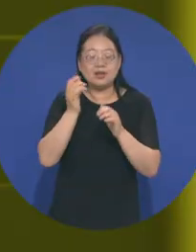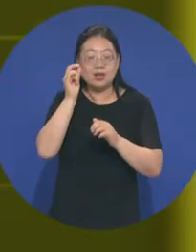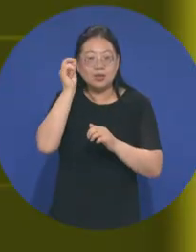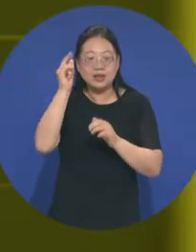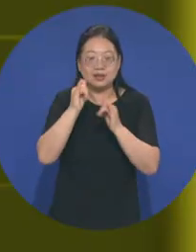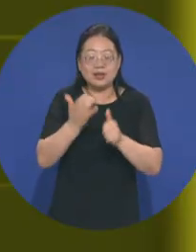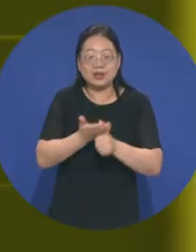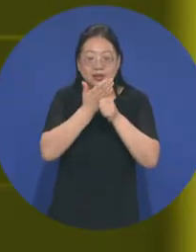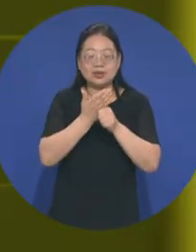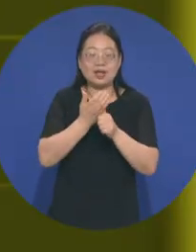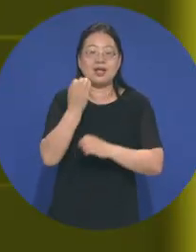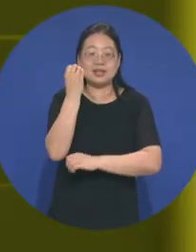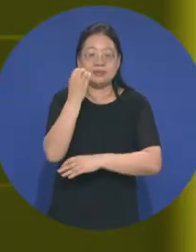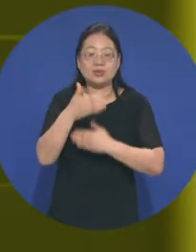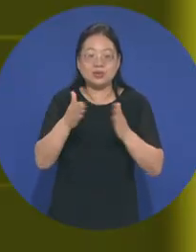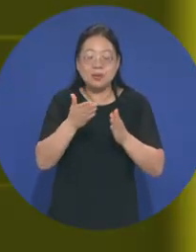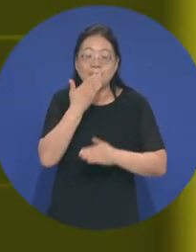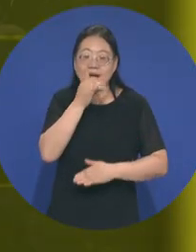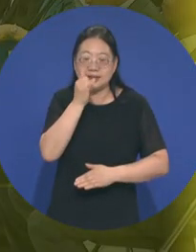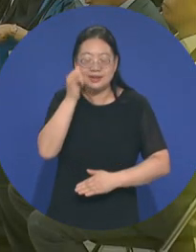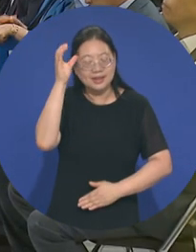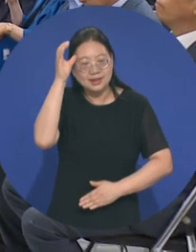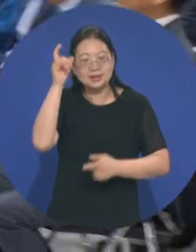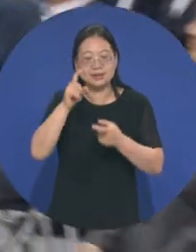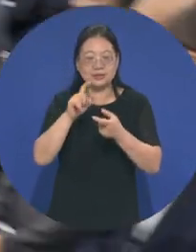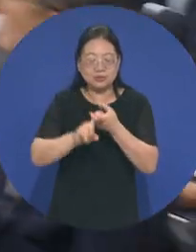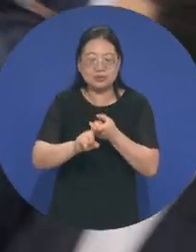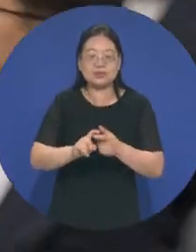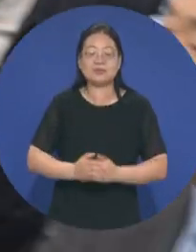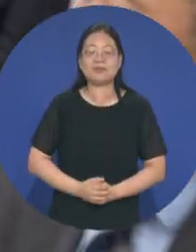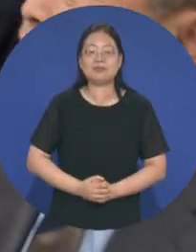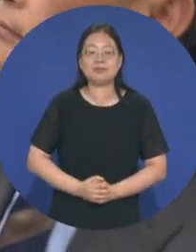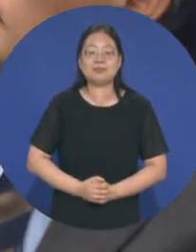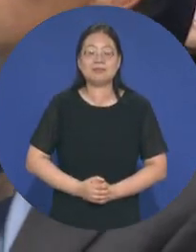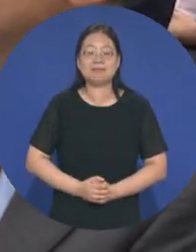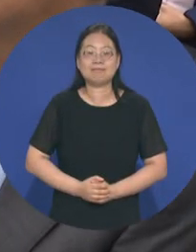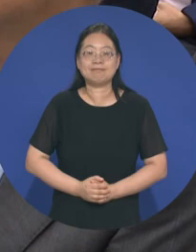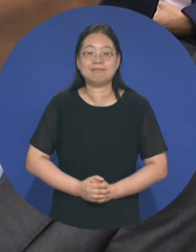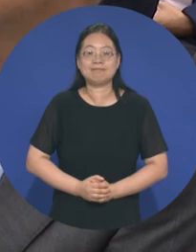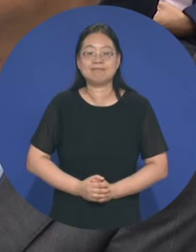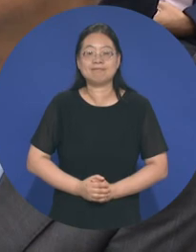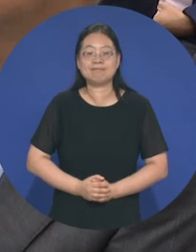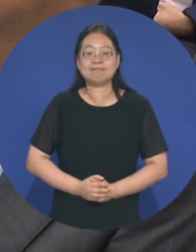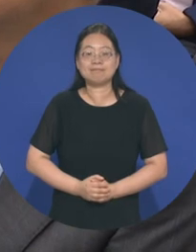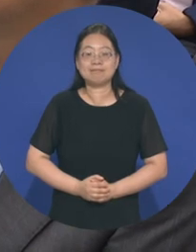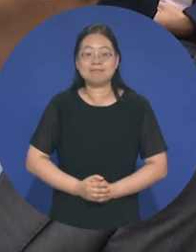산실로 우뚝 설 수 있을지 관심이 모아집니다. GTV 뉴스 최창순입니다.